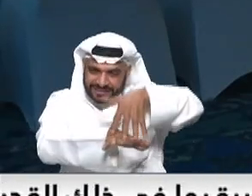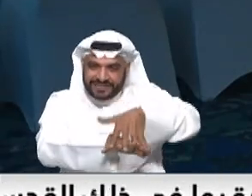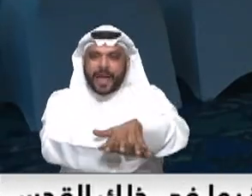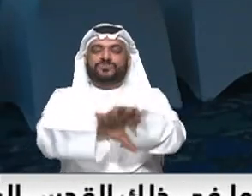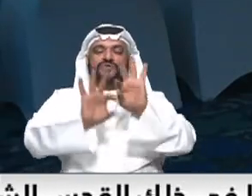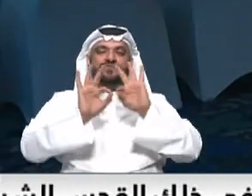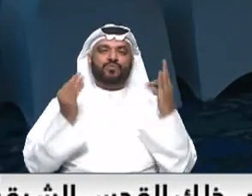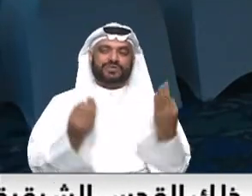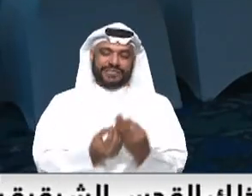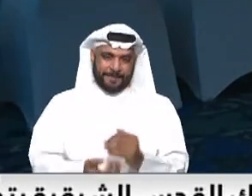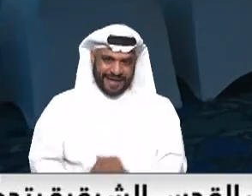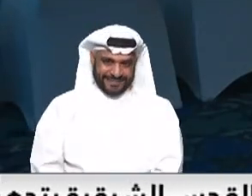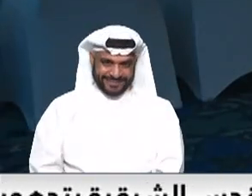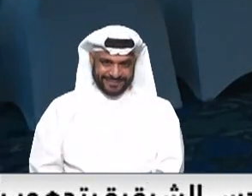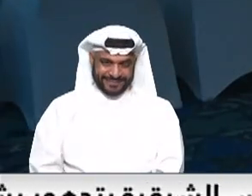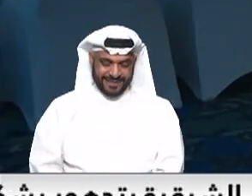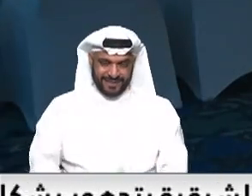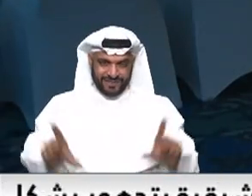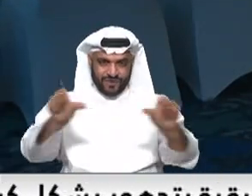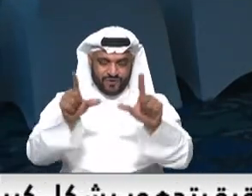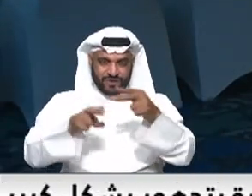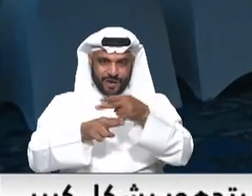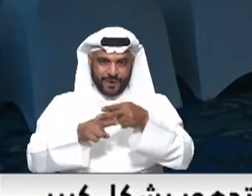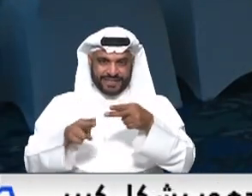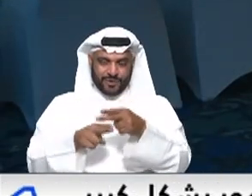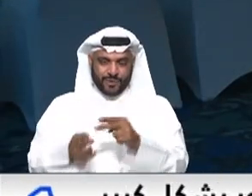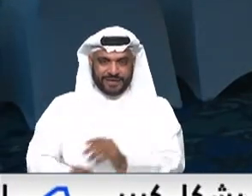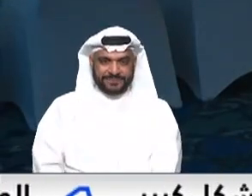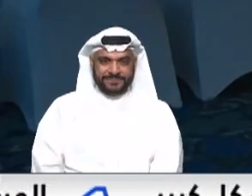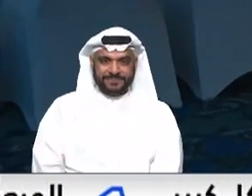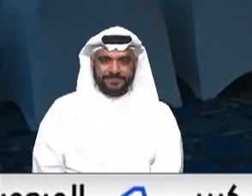عنصرا فاعلا في المجتمع. مروة محرم، تلفزيون دولة الكويت.